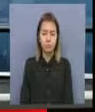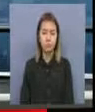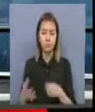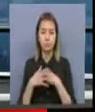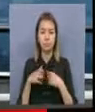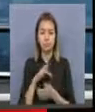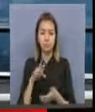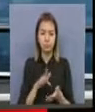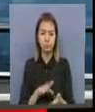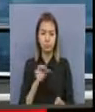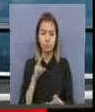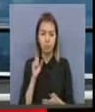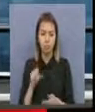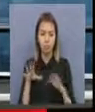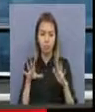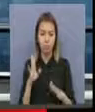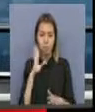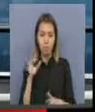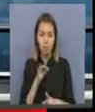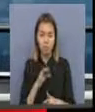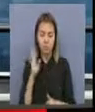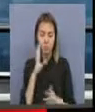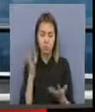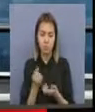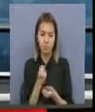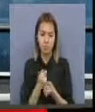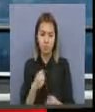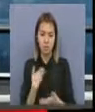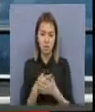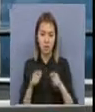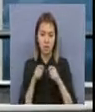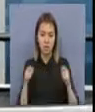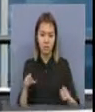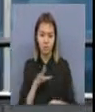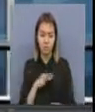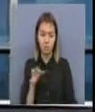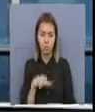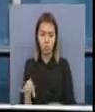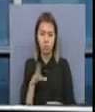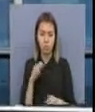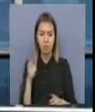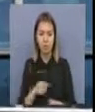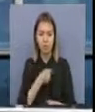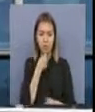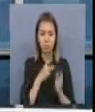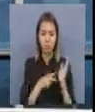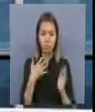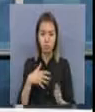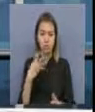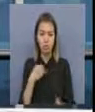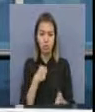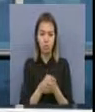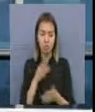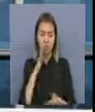Көкшетау қаласындағы Қопа көлінің жағалауында суда құтқару қоғамдық бекет ашылды. Өңірде үлкенді кішілі 754-ке тарта